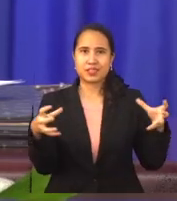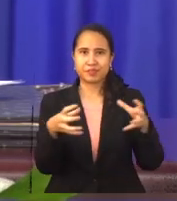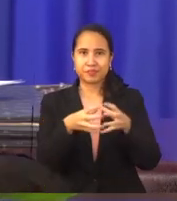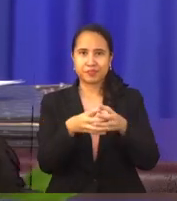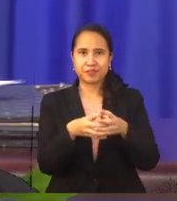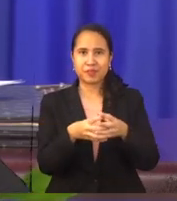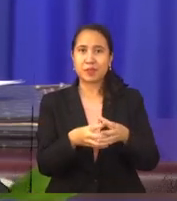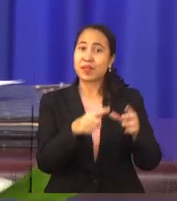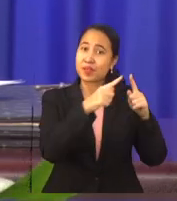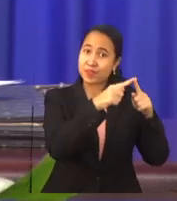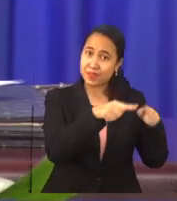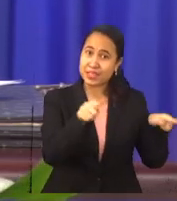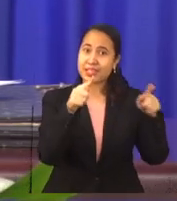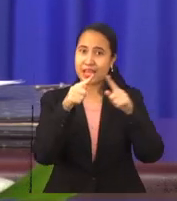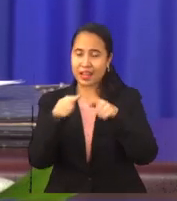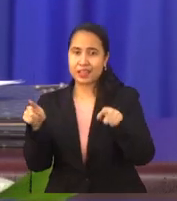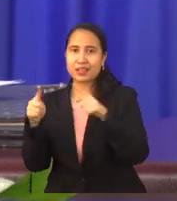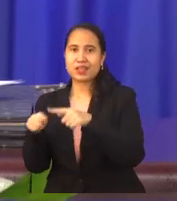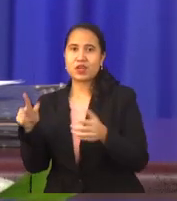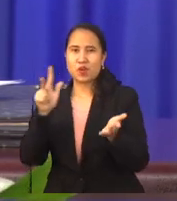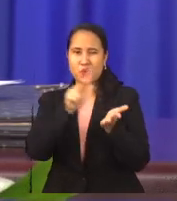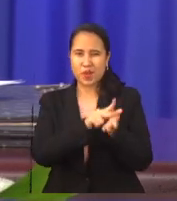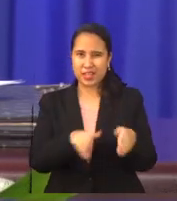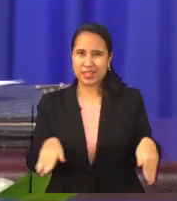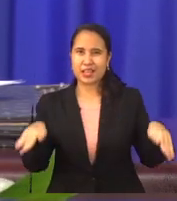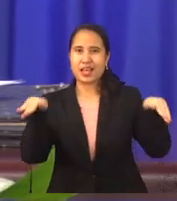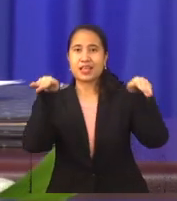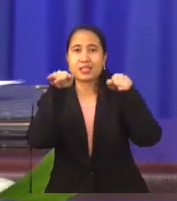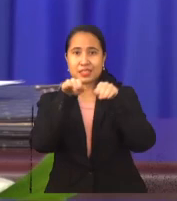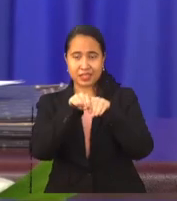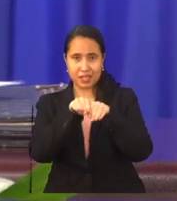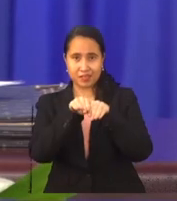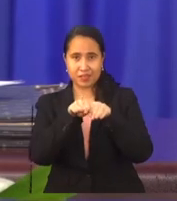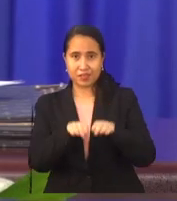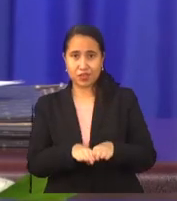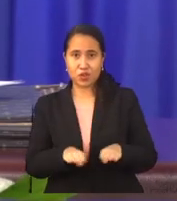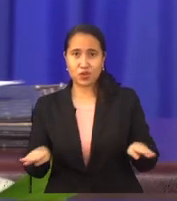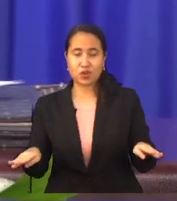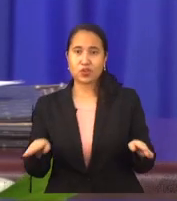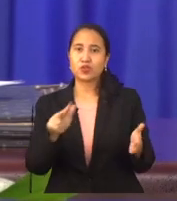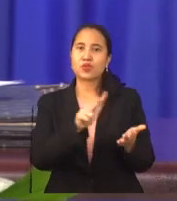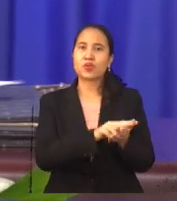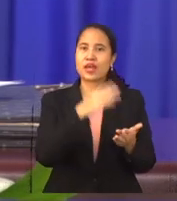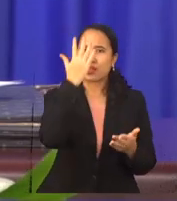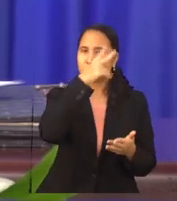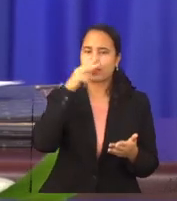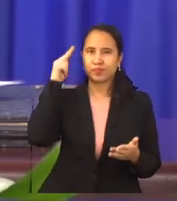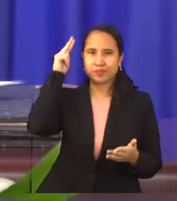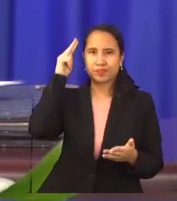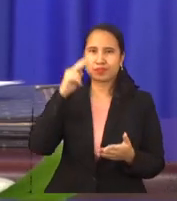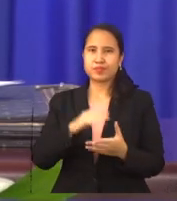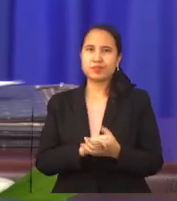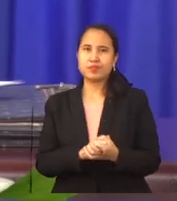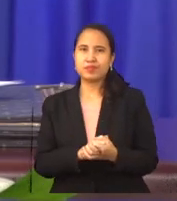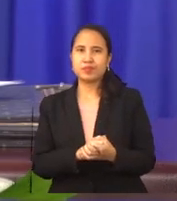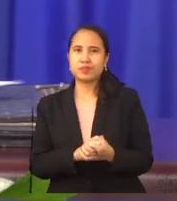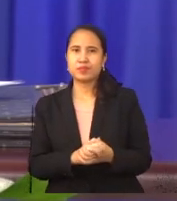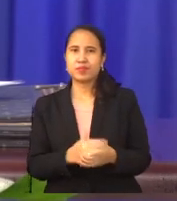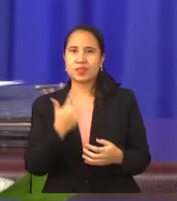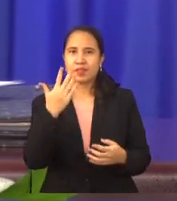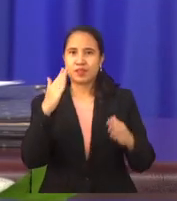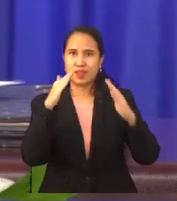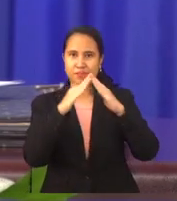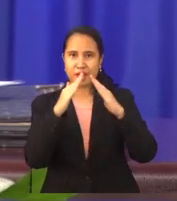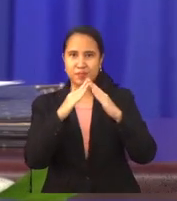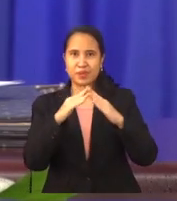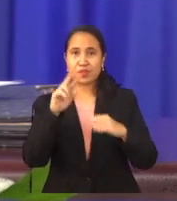10, 14 en 131 lid 3 van de Grondwet? In hoeverre is de wet van 5 april